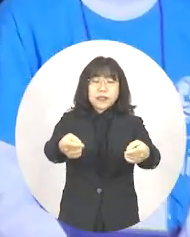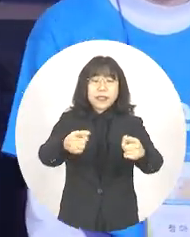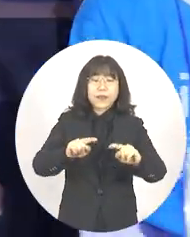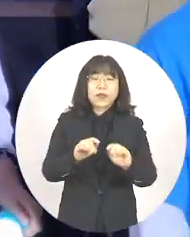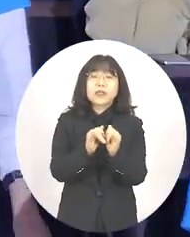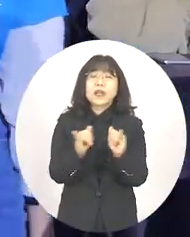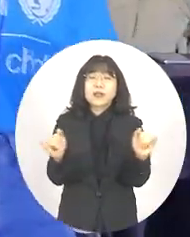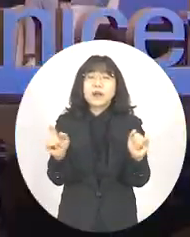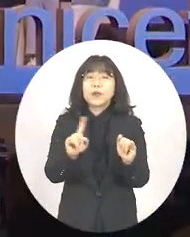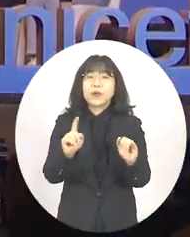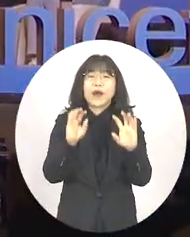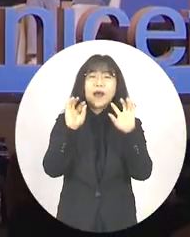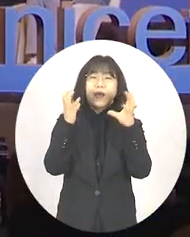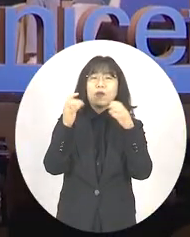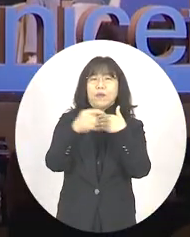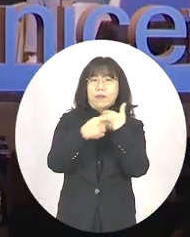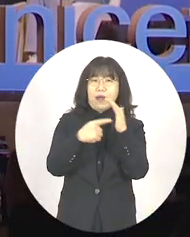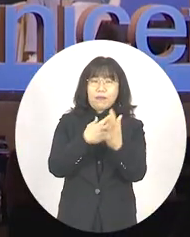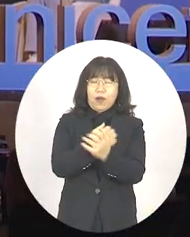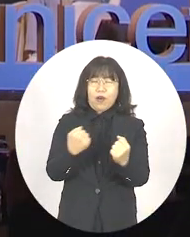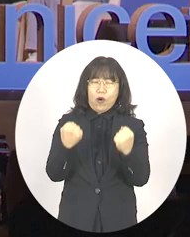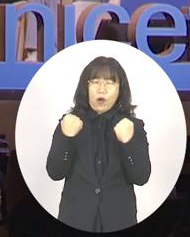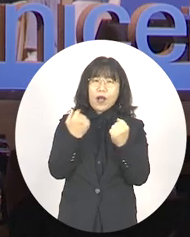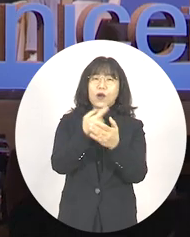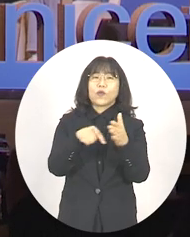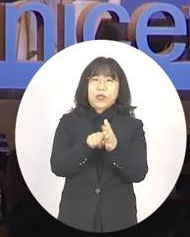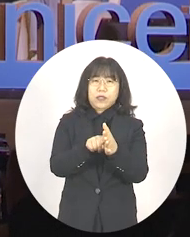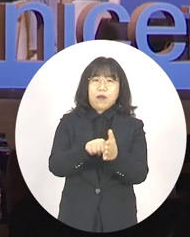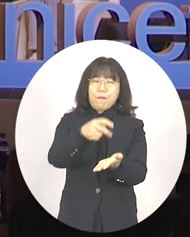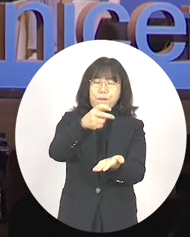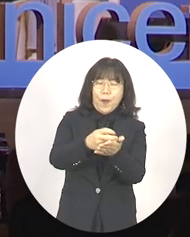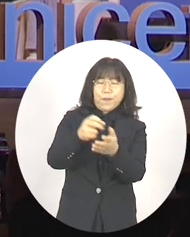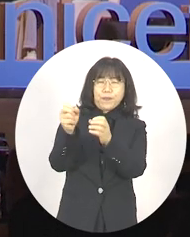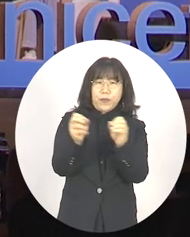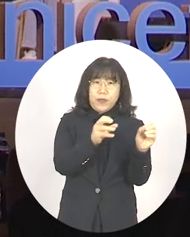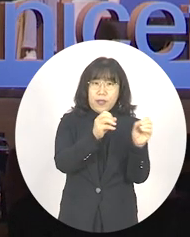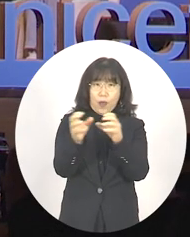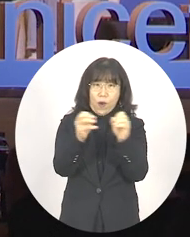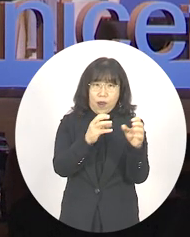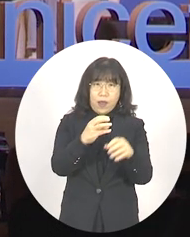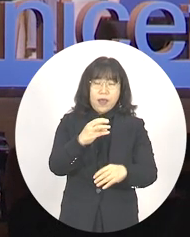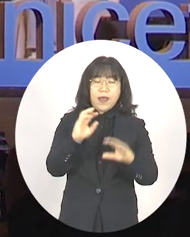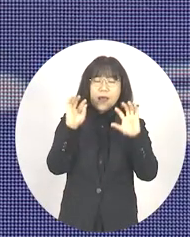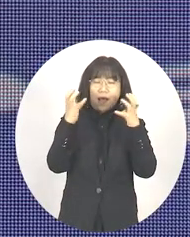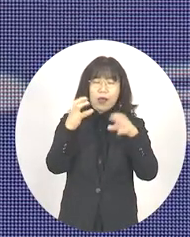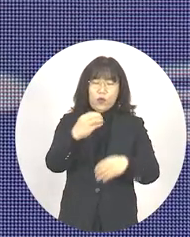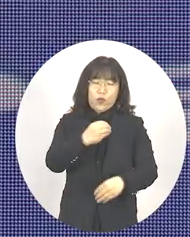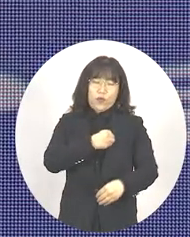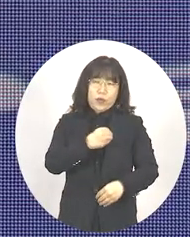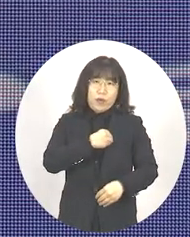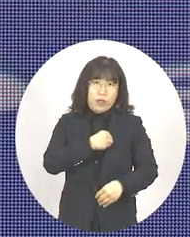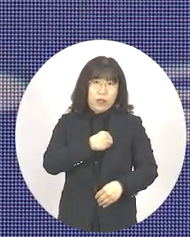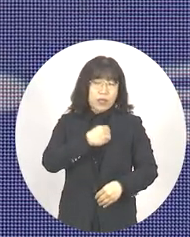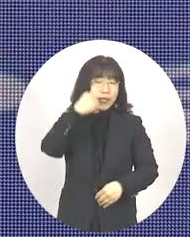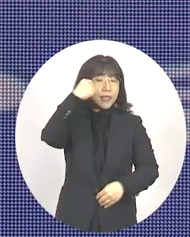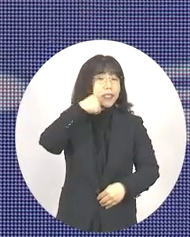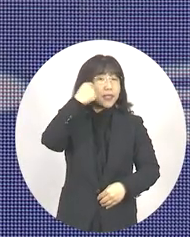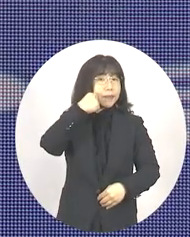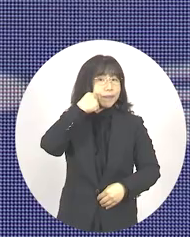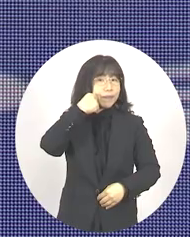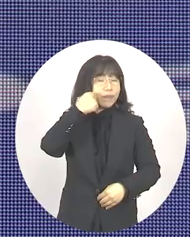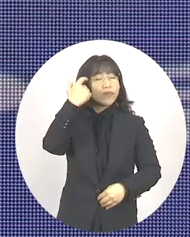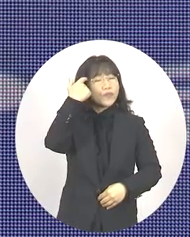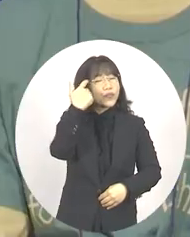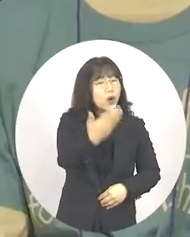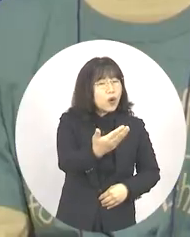진행됐습니다. 참석자들은 아동의 마음 건강을 주제로 정책 대담을 나누며 아동위원이 느끼는 사회적